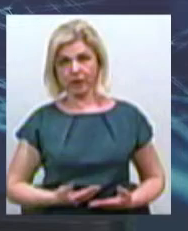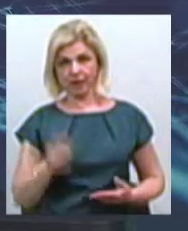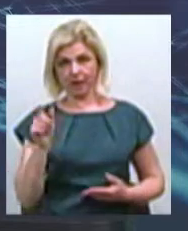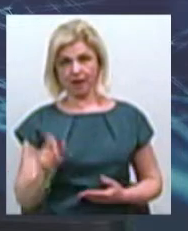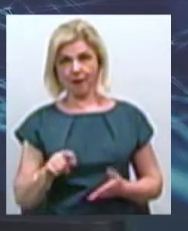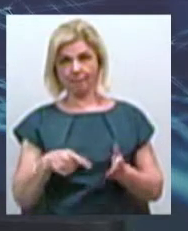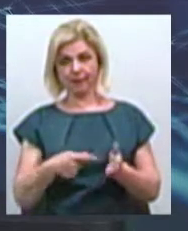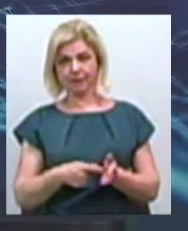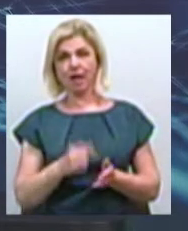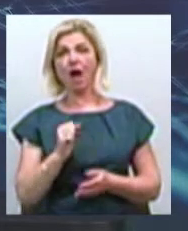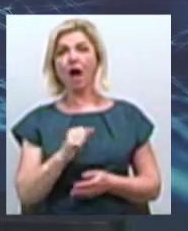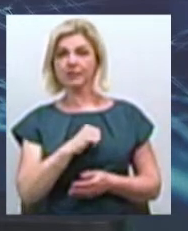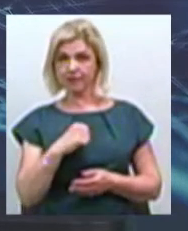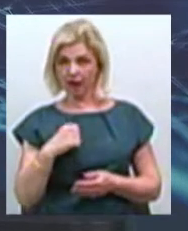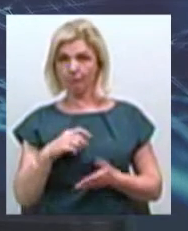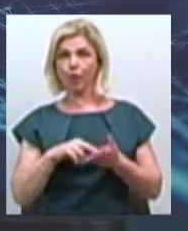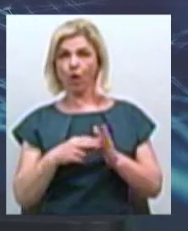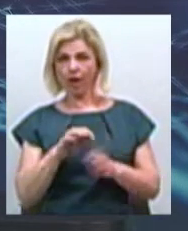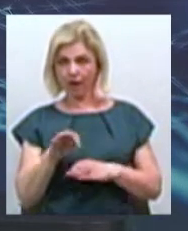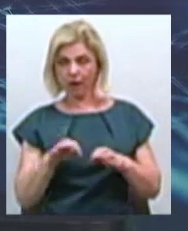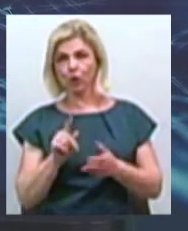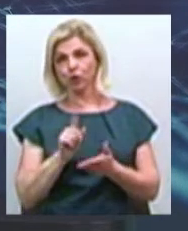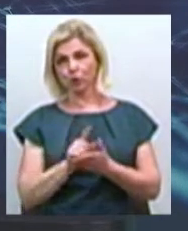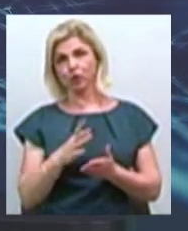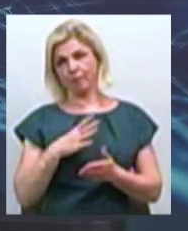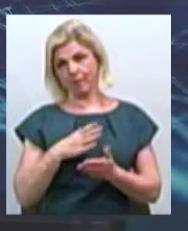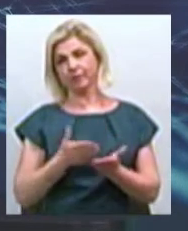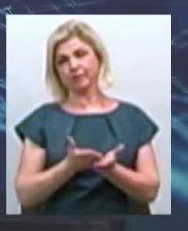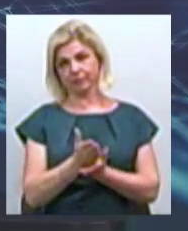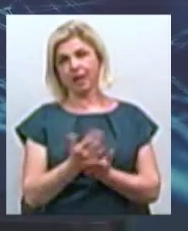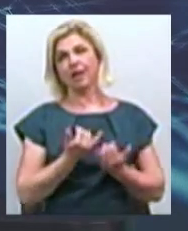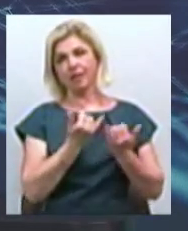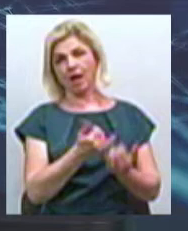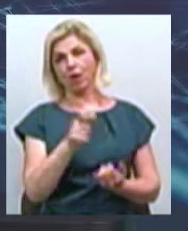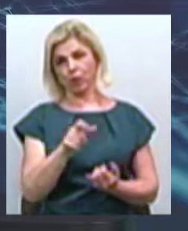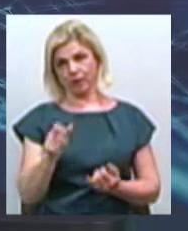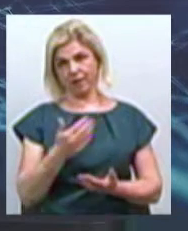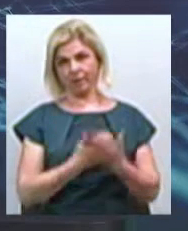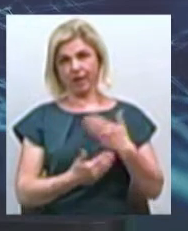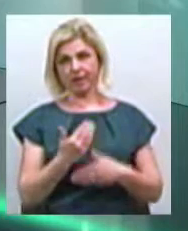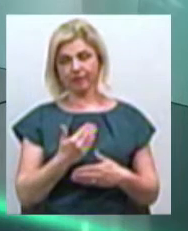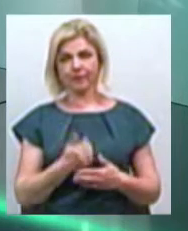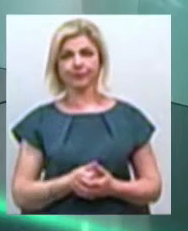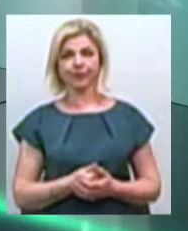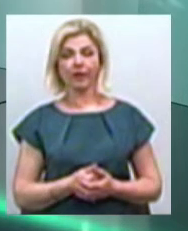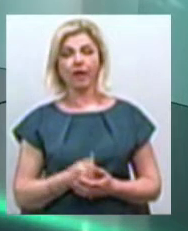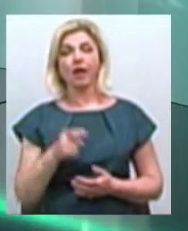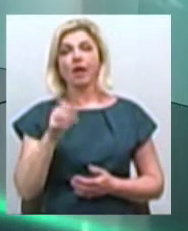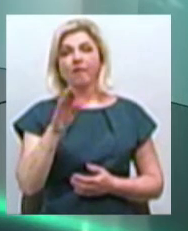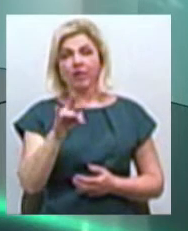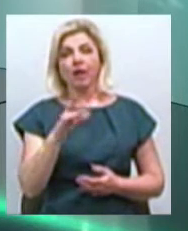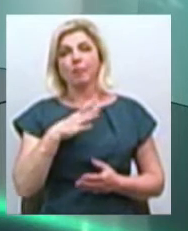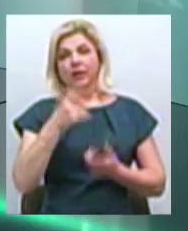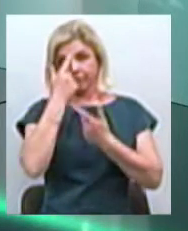але самі проєкти повинні бути направлені на осіб з обмеженими можливостями. На тому ж брифінгу ви анонсували